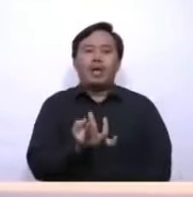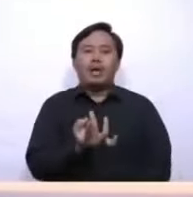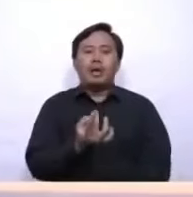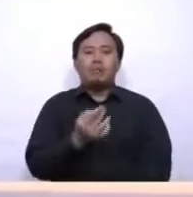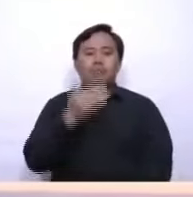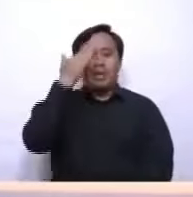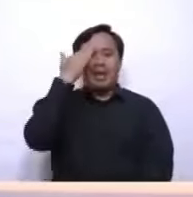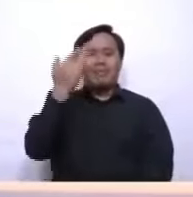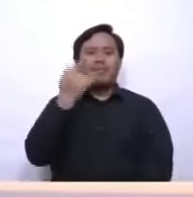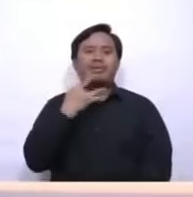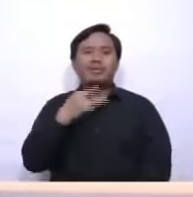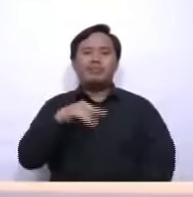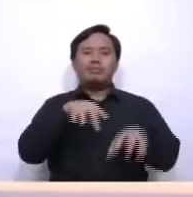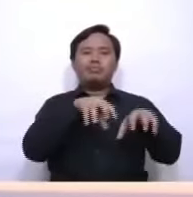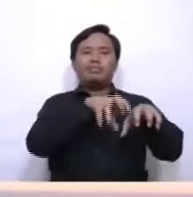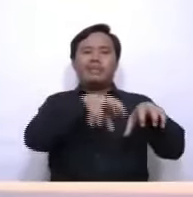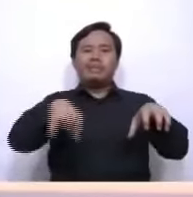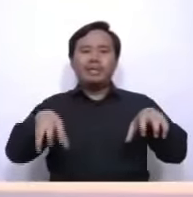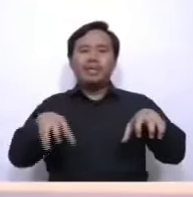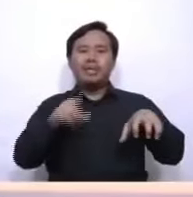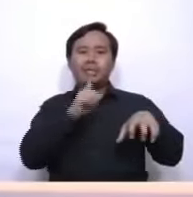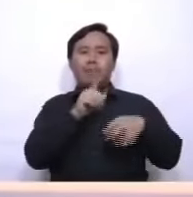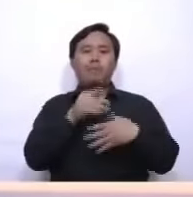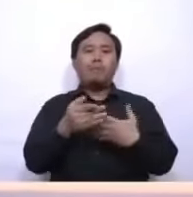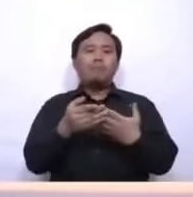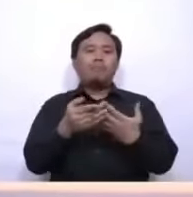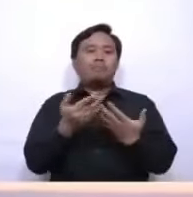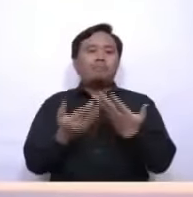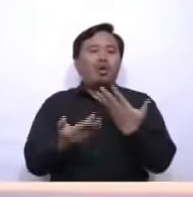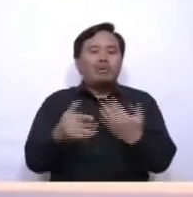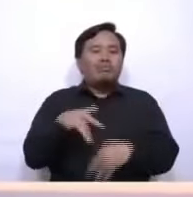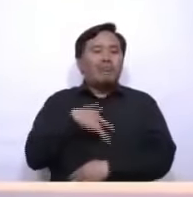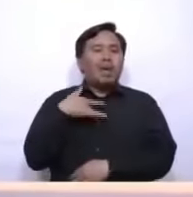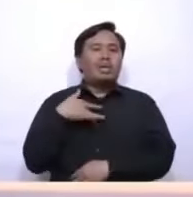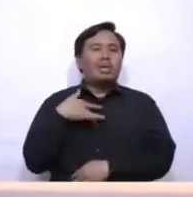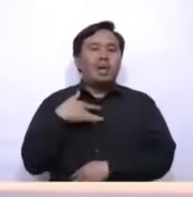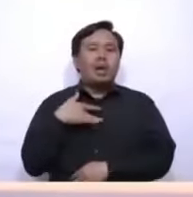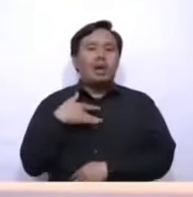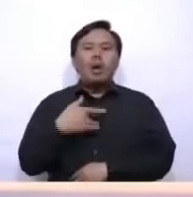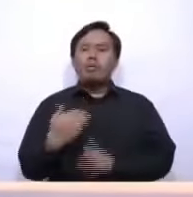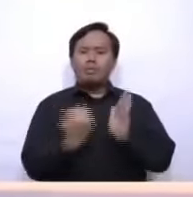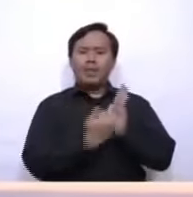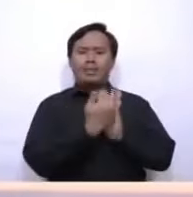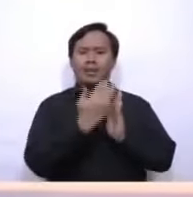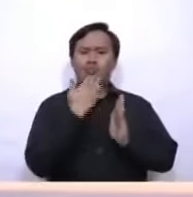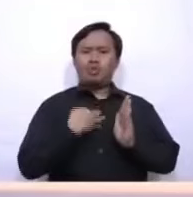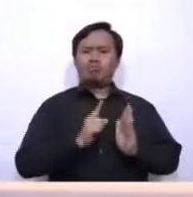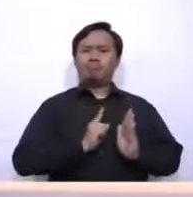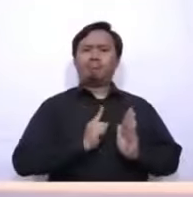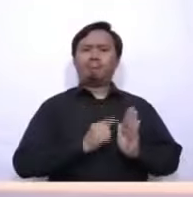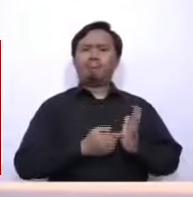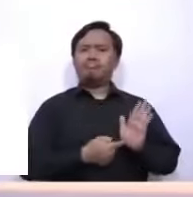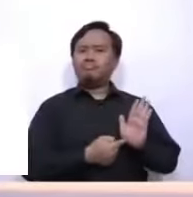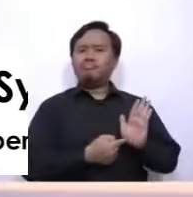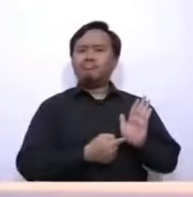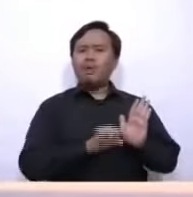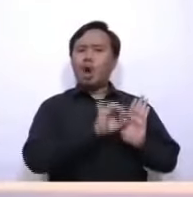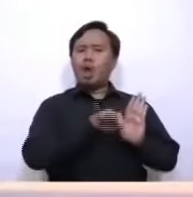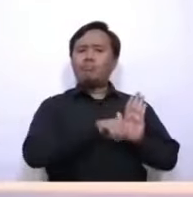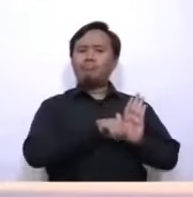ego sektoral? Karena berbagai hal yang diantaranya adalah merasa bahwa data itu milik dirinya sehingga tidak